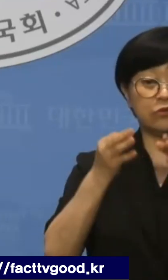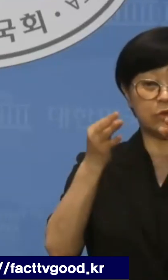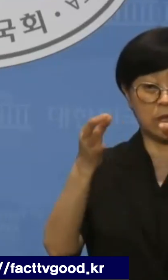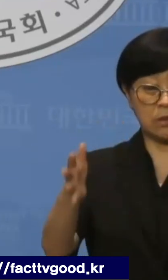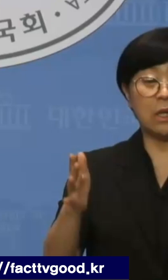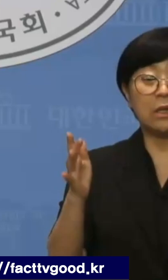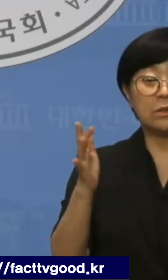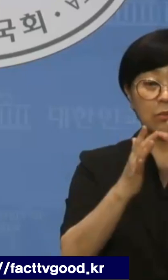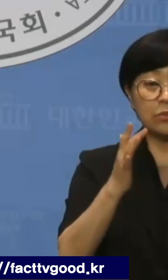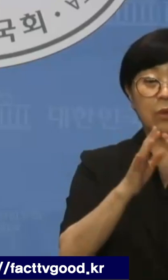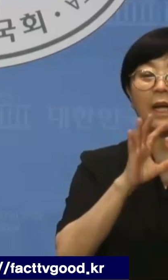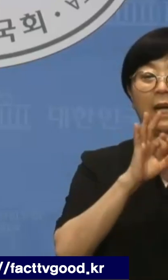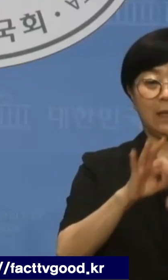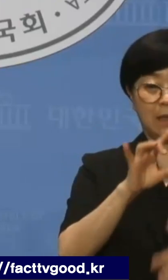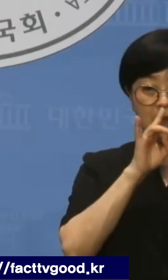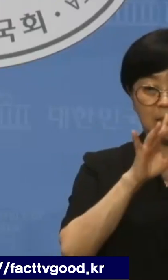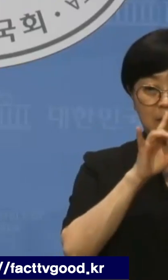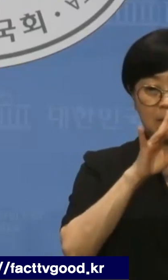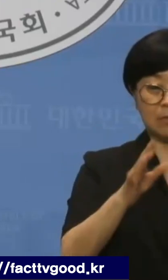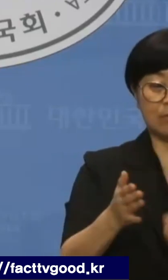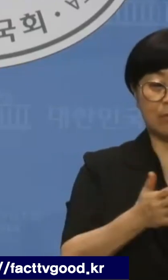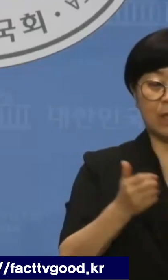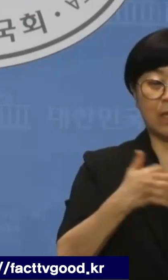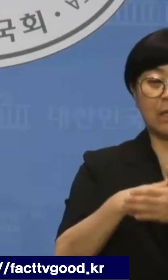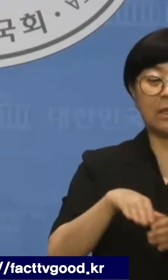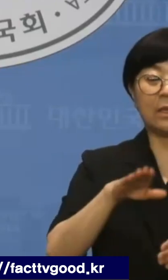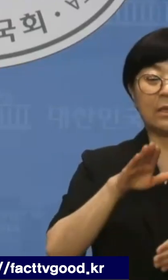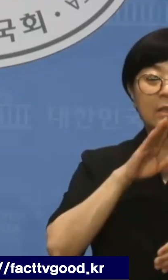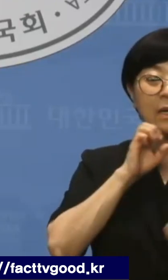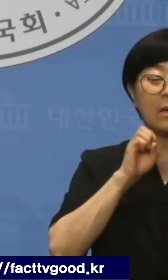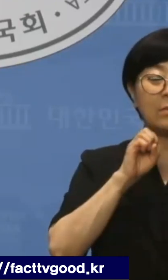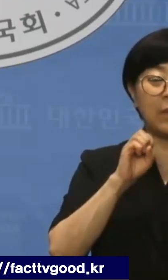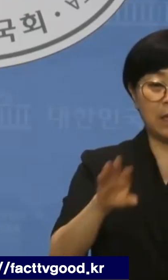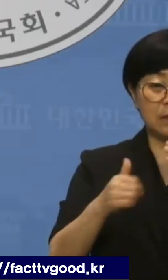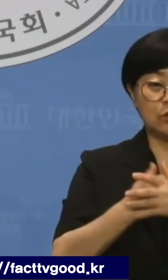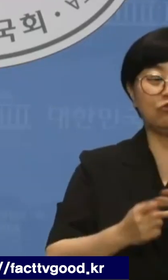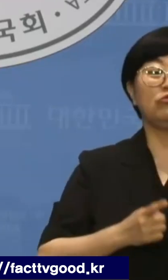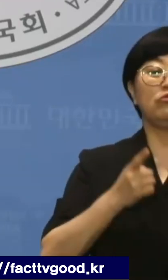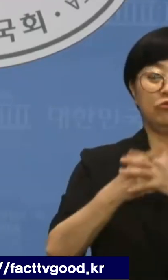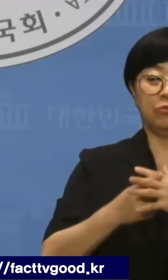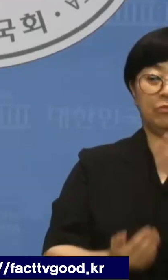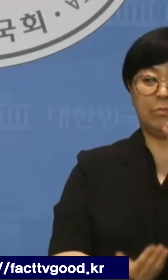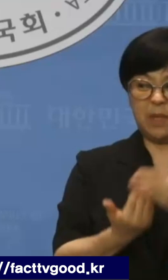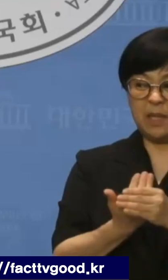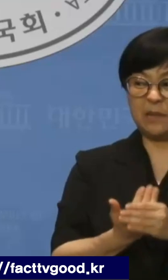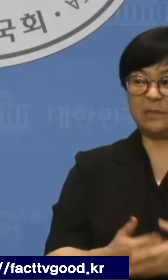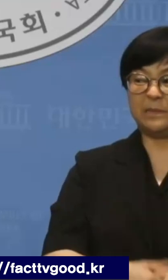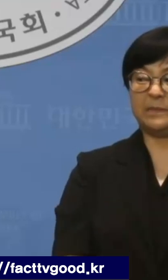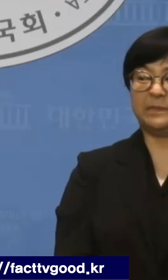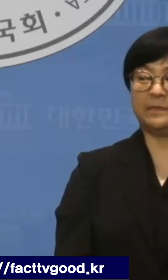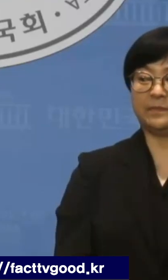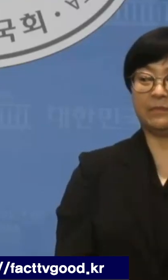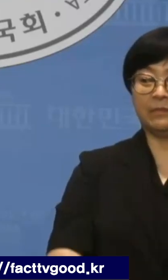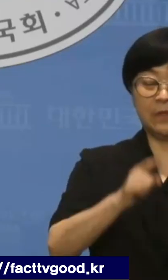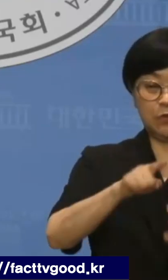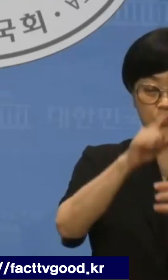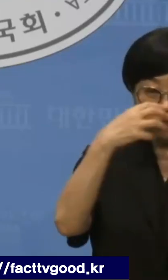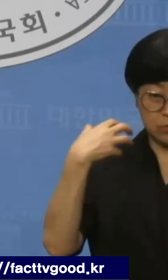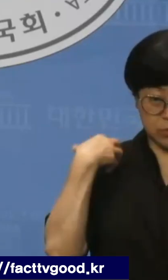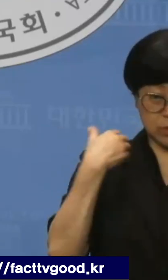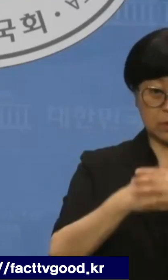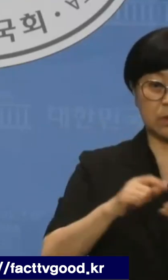접속 불량은 물론이고 답안지 유출이라는 보안 사고까지 발생했습니다. 윤석열